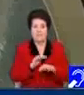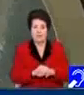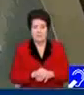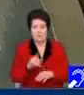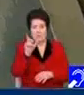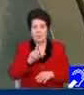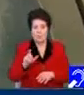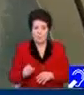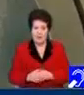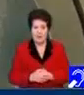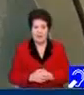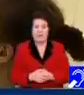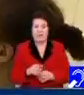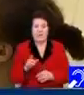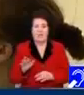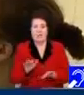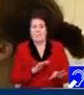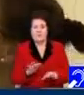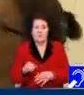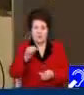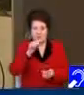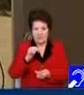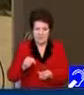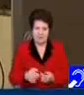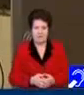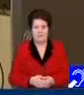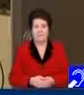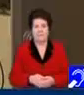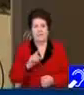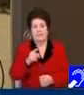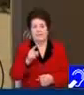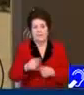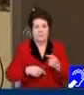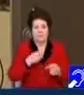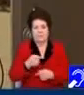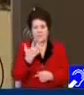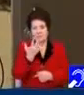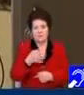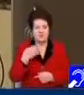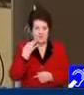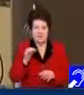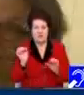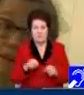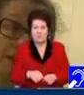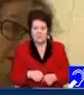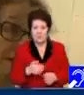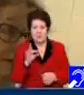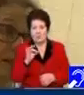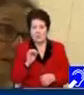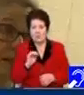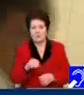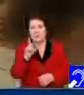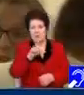uman, tremurul mâinilor, mișcările accidentale. Proiectul se va desfășura în următorii 5 ani la Spitalul de Copii lui Sturcanu, iar